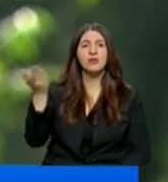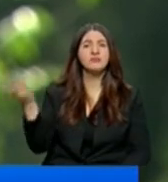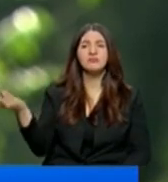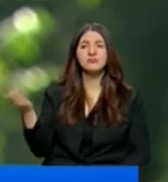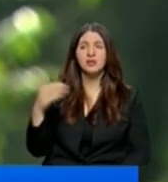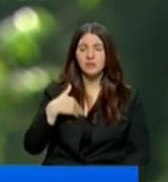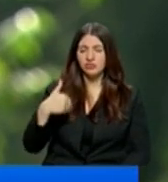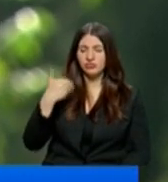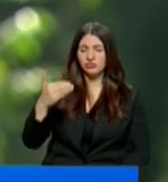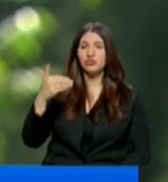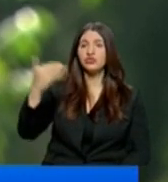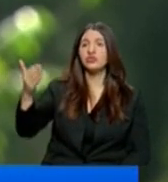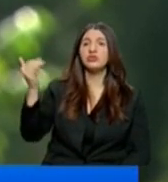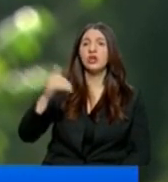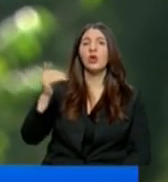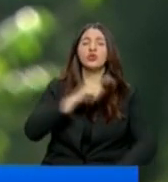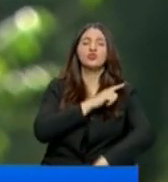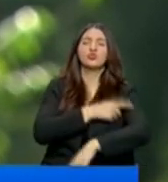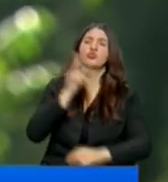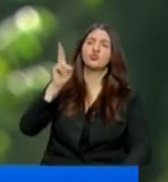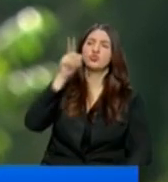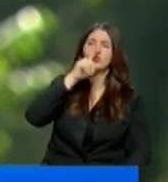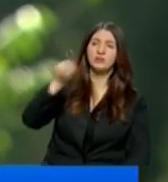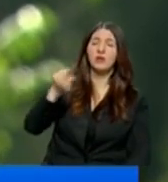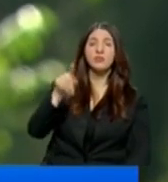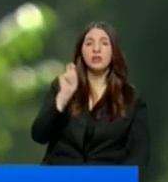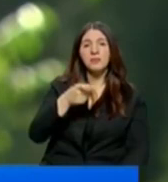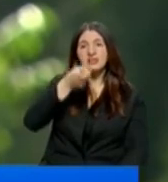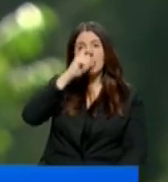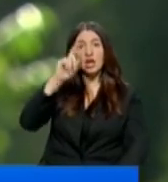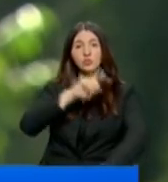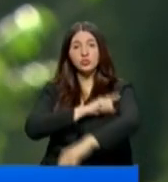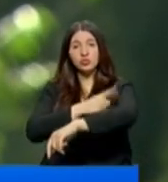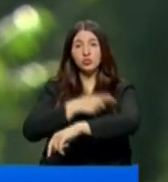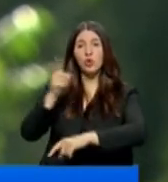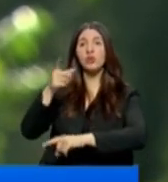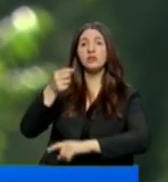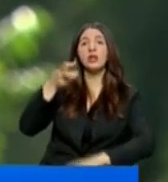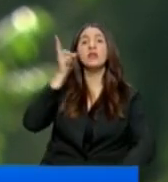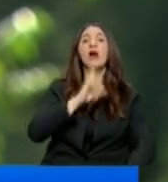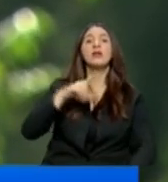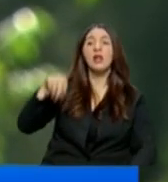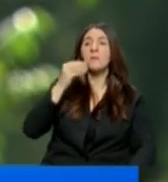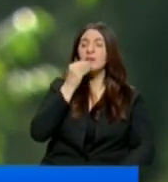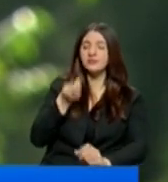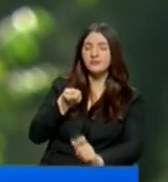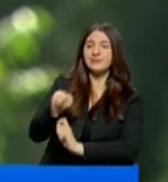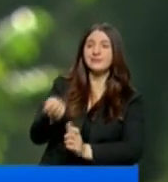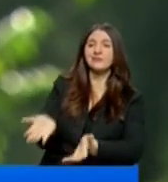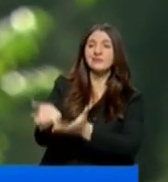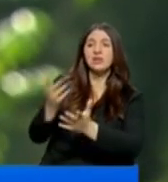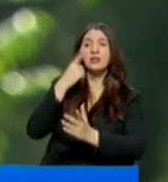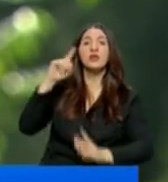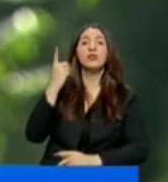Hem dışarıdan geliyor, dış güçler diyor. Hayır efendim, bunu yapan saray güçleri, sarayın oligarkları, sarayın beslemeleri,